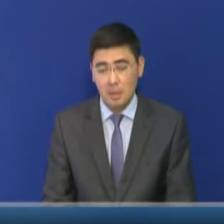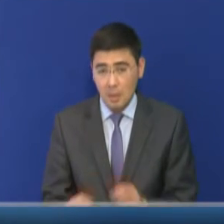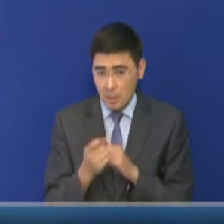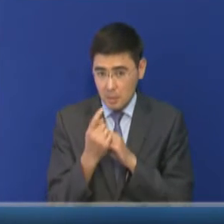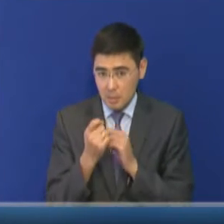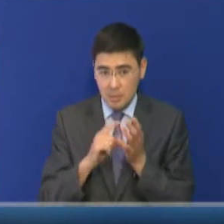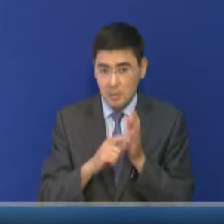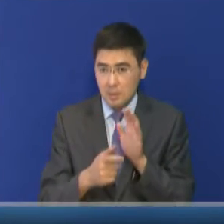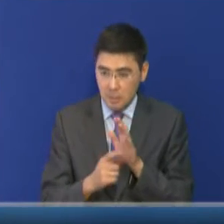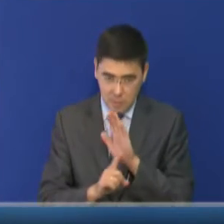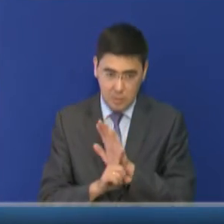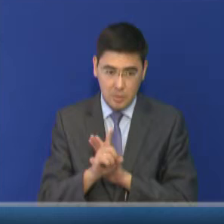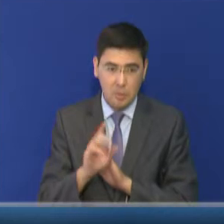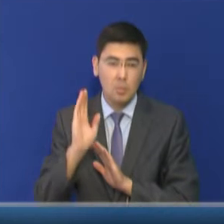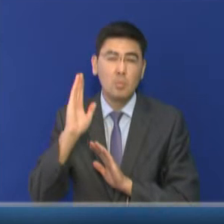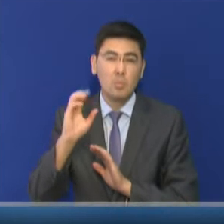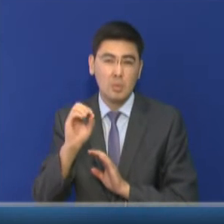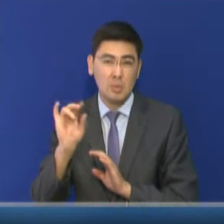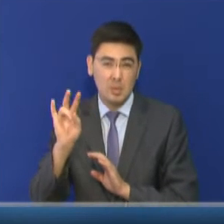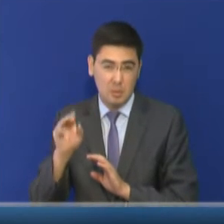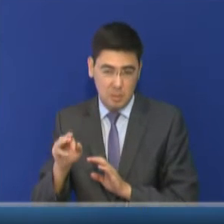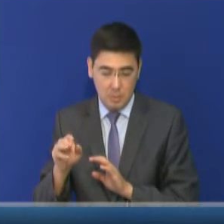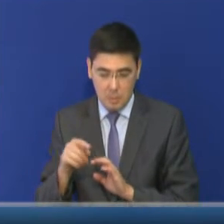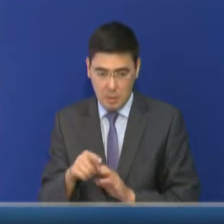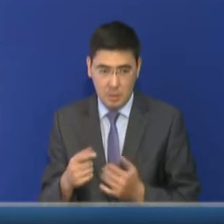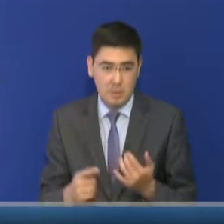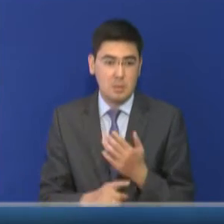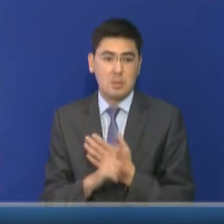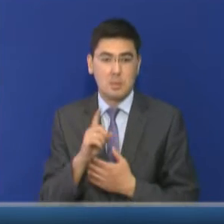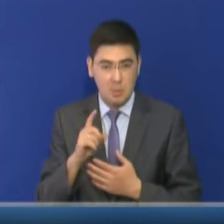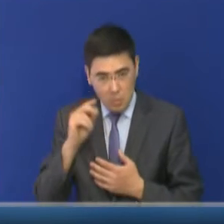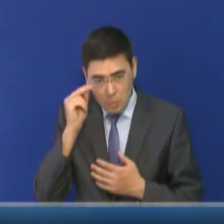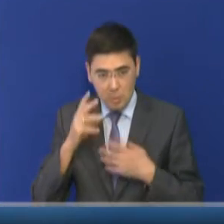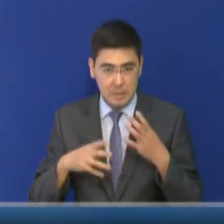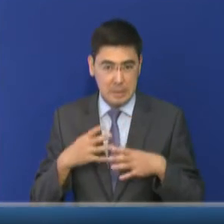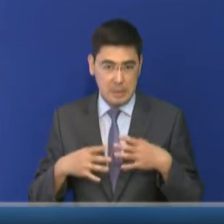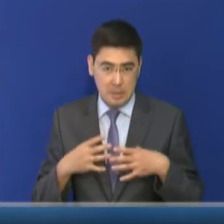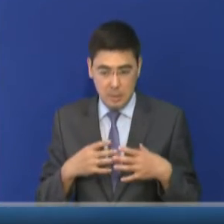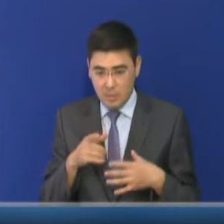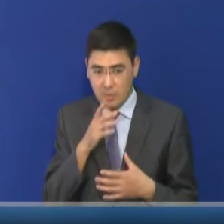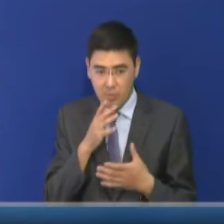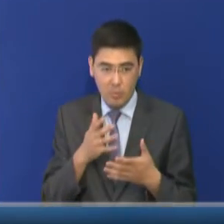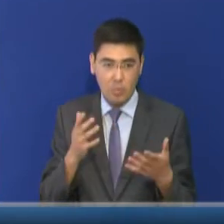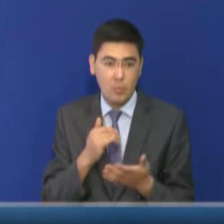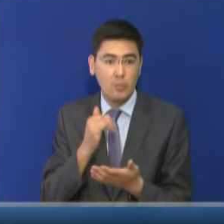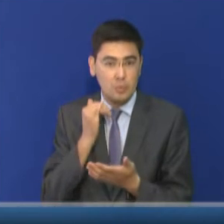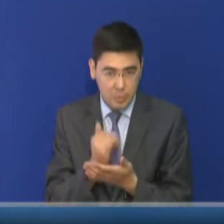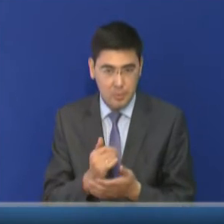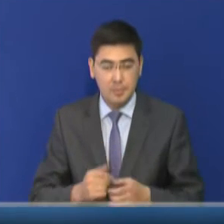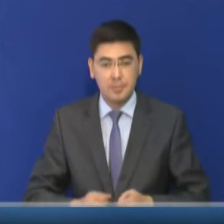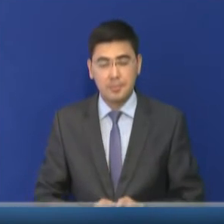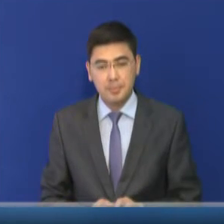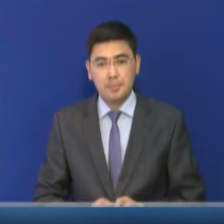начали подготовку к единому национальному тестированию. То есть у них больше появилось времени для подготовки к